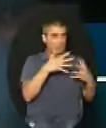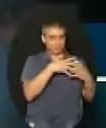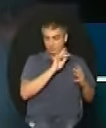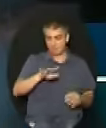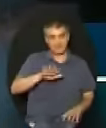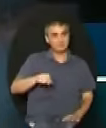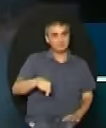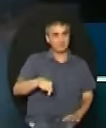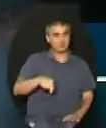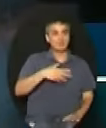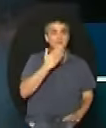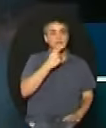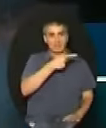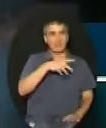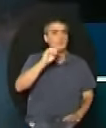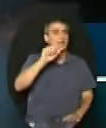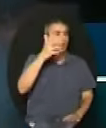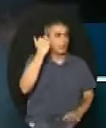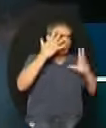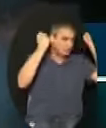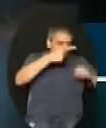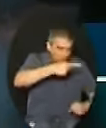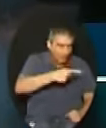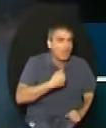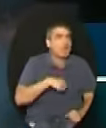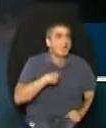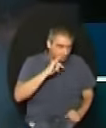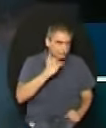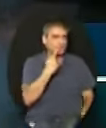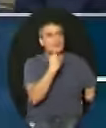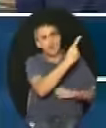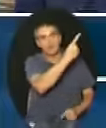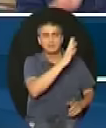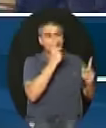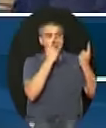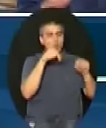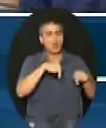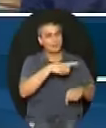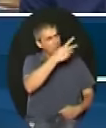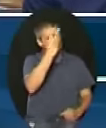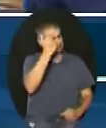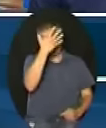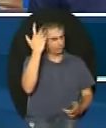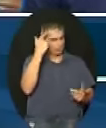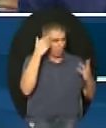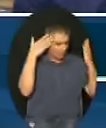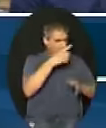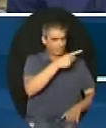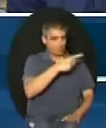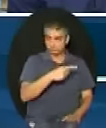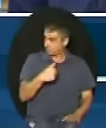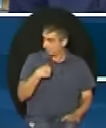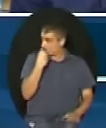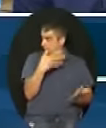התיכון, ישראל, מייקל אורן, יש שם משגיח, אנחנו דווקא כן צריכים להגיד להם מה קורה, כי הם קצת לא